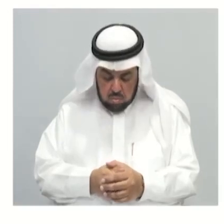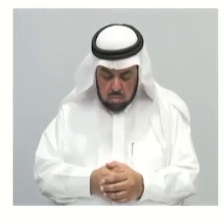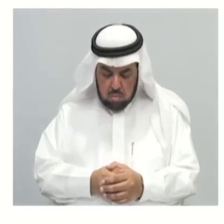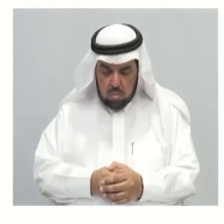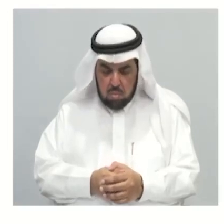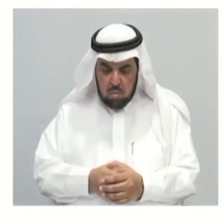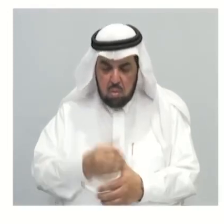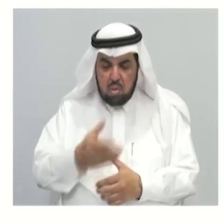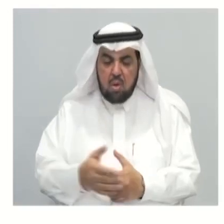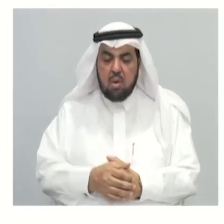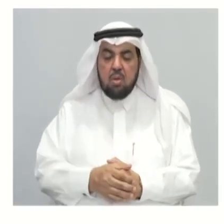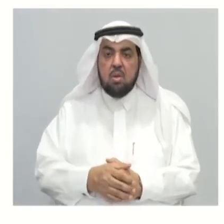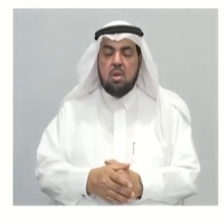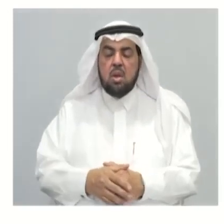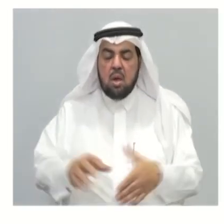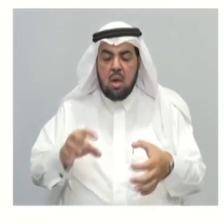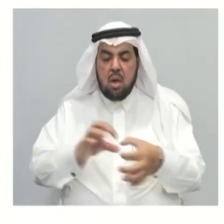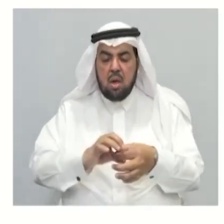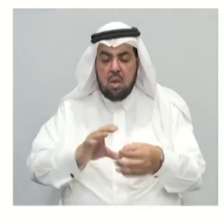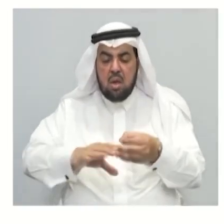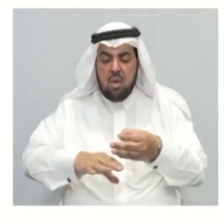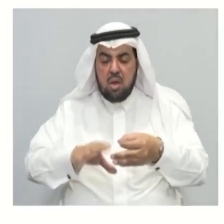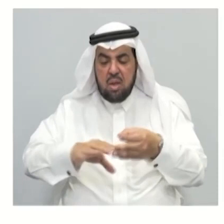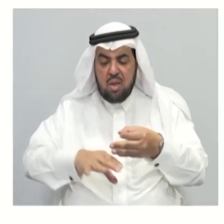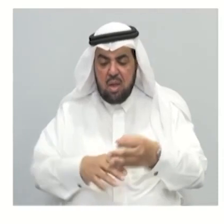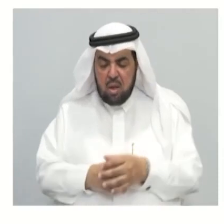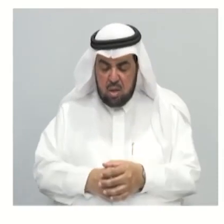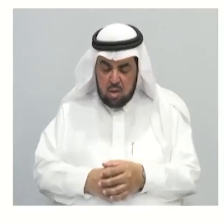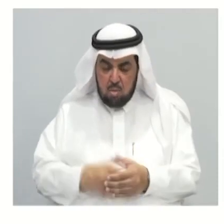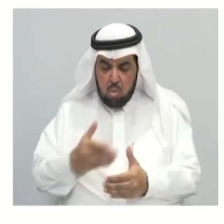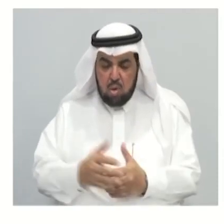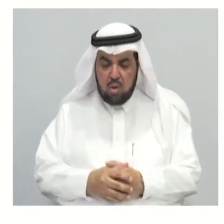الاجمالي بعد ذلك للتنسيقات